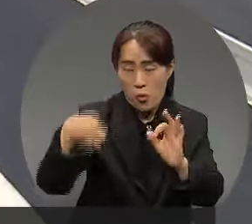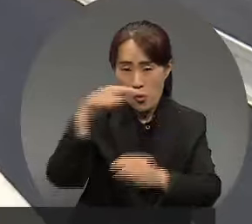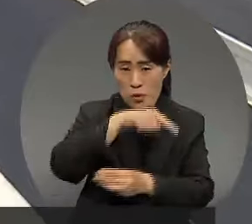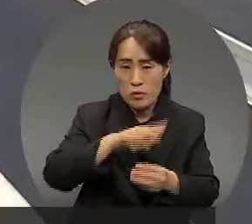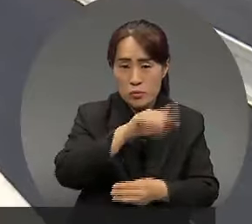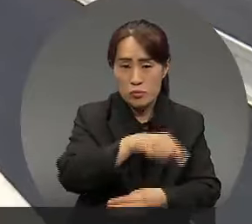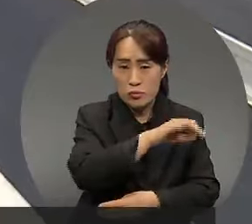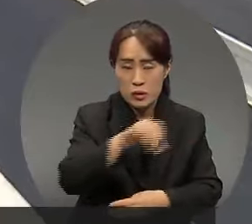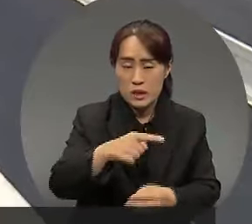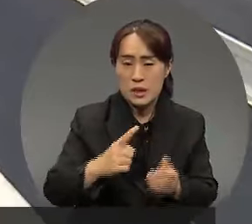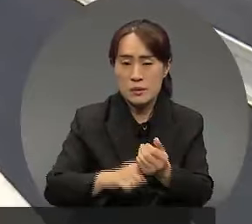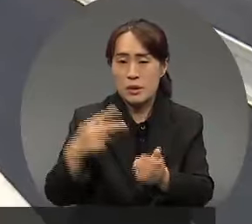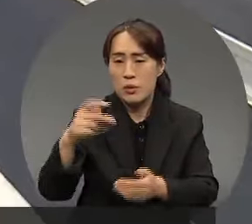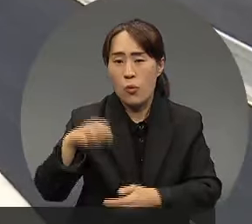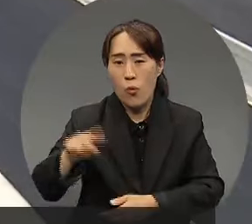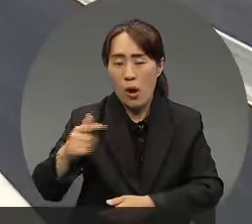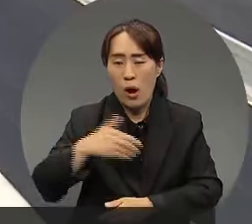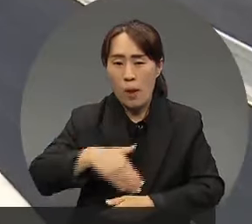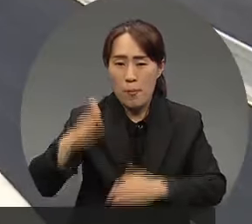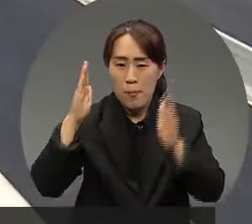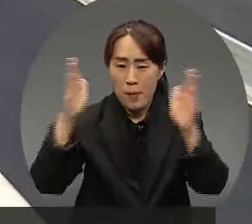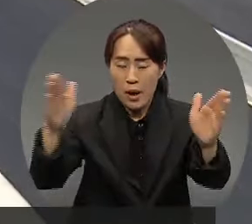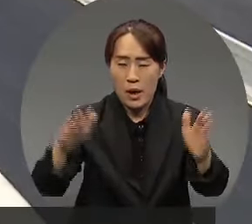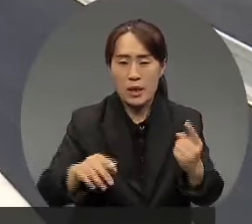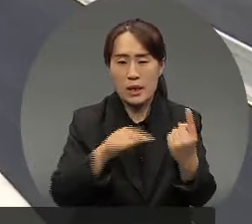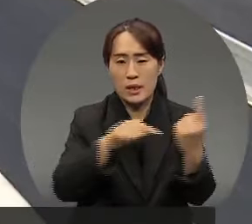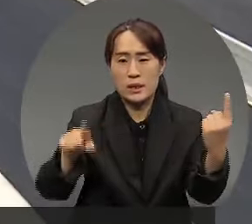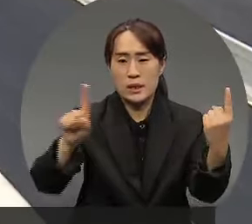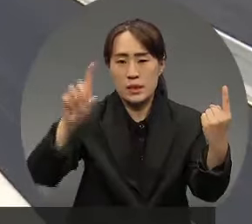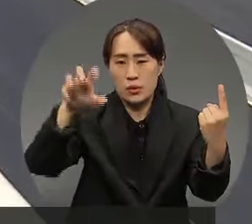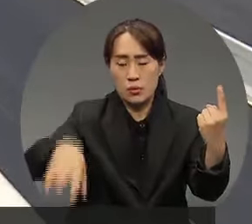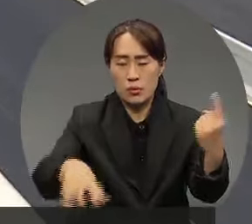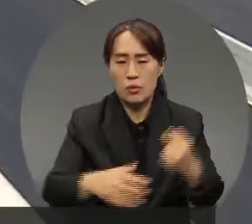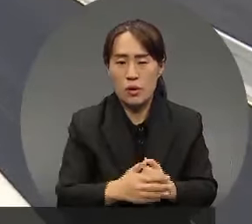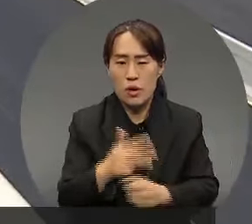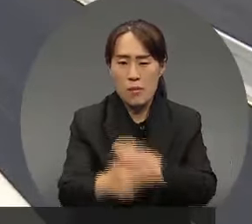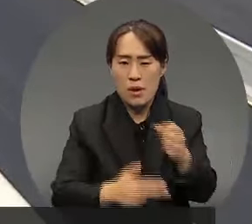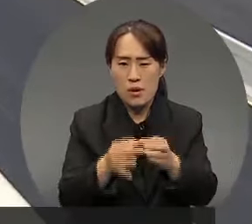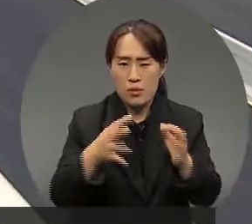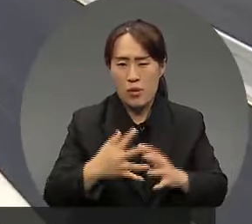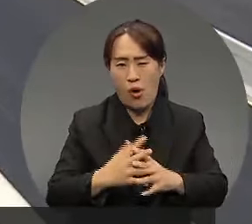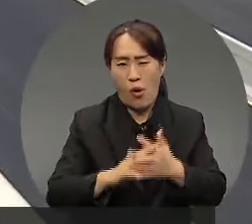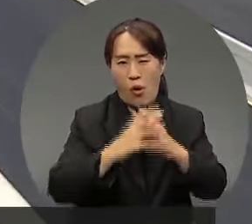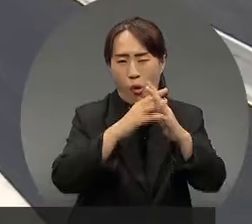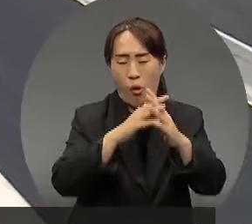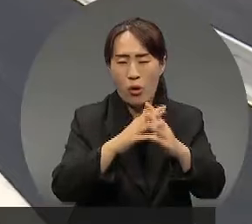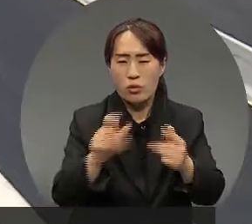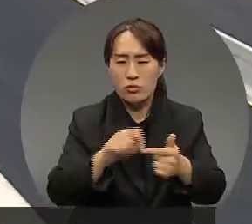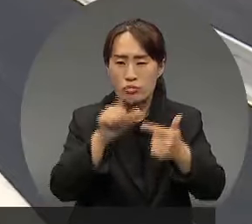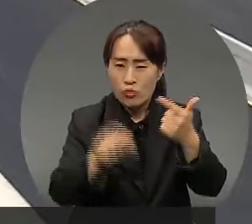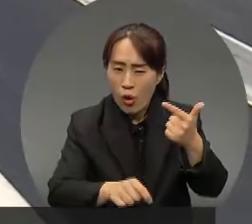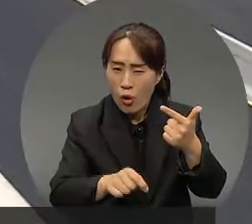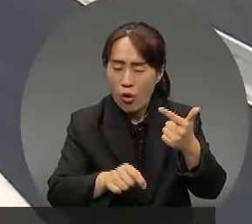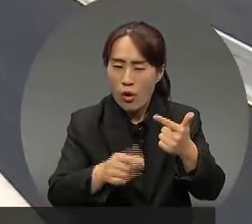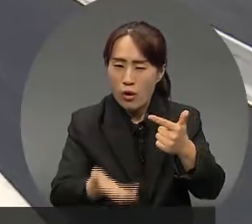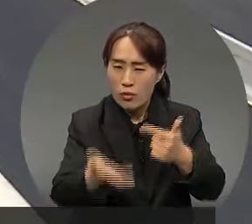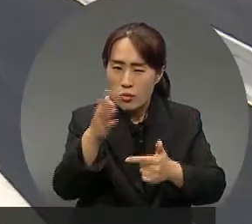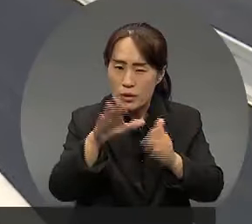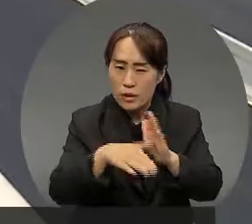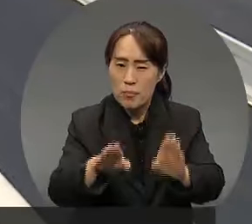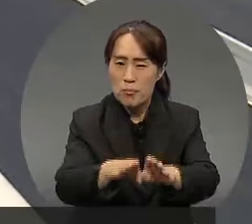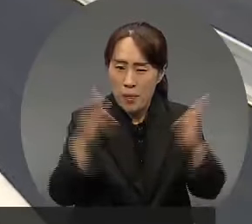부위에서 증평 도안으로 가는 제 1-1 09입니다 약 8년간의 공사 끝에 오는 6월 초순 개통이